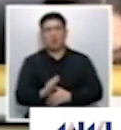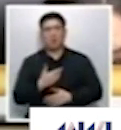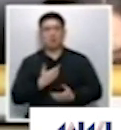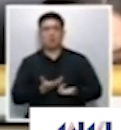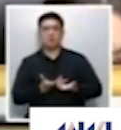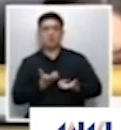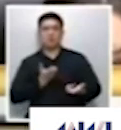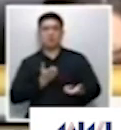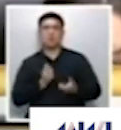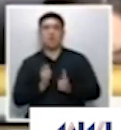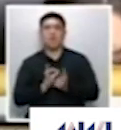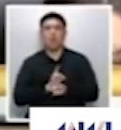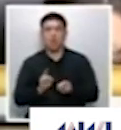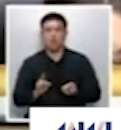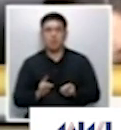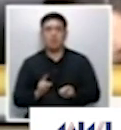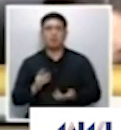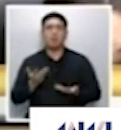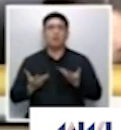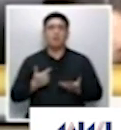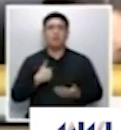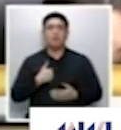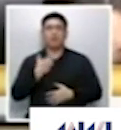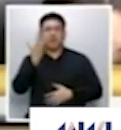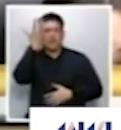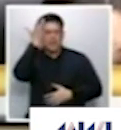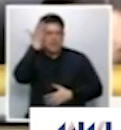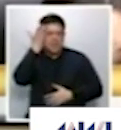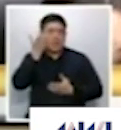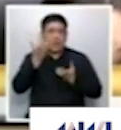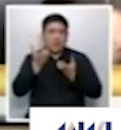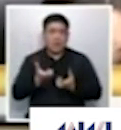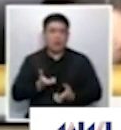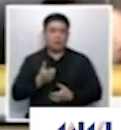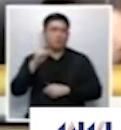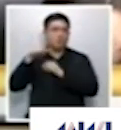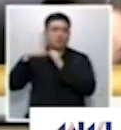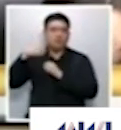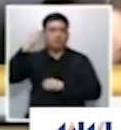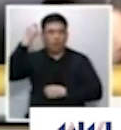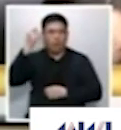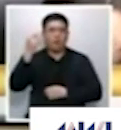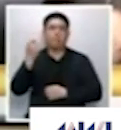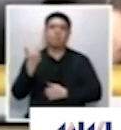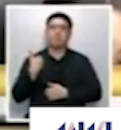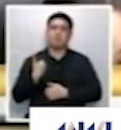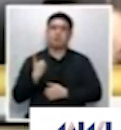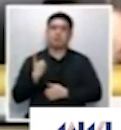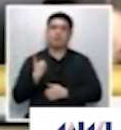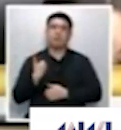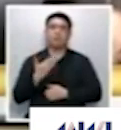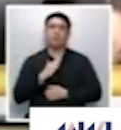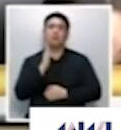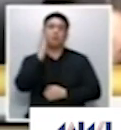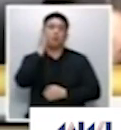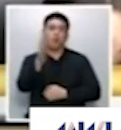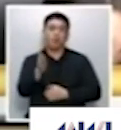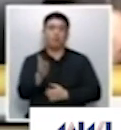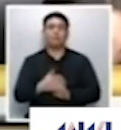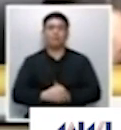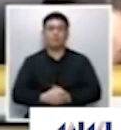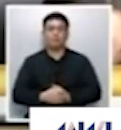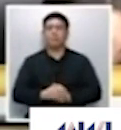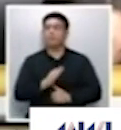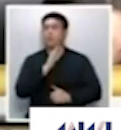หรือบางคนฆ่าตัวตายเหล่านี้ถือว่าเป็นการทำลายอนาคตของผู้อื่นอย่างยิ่งนอกจากนี้